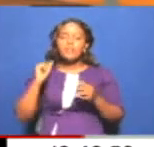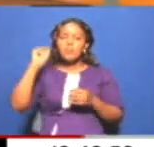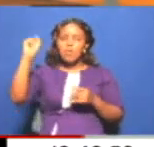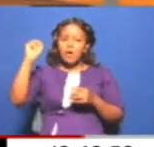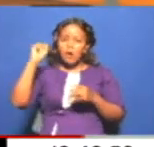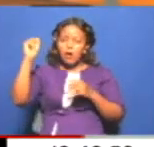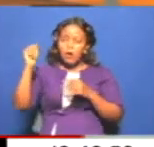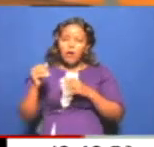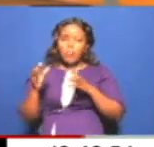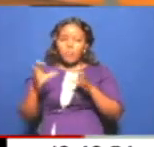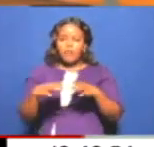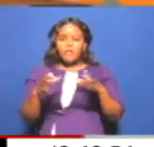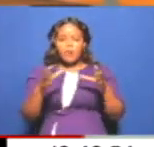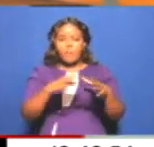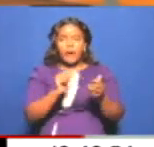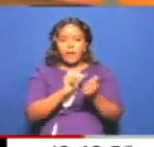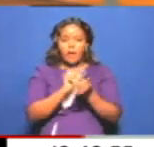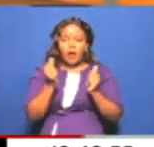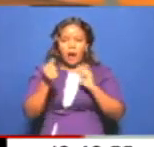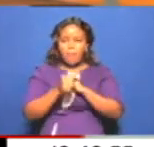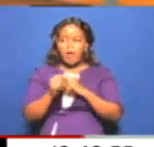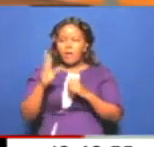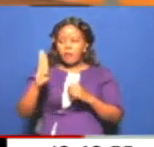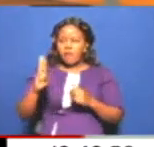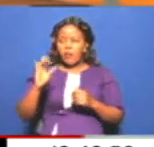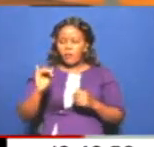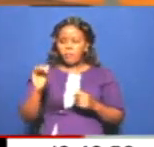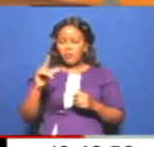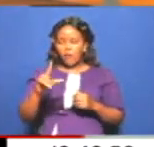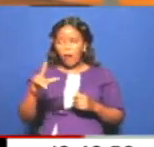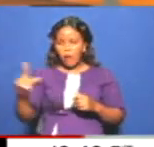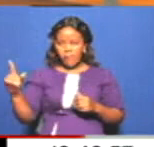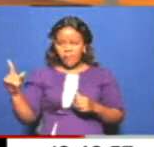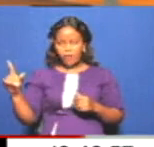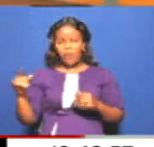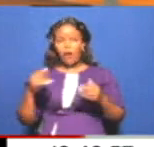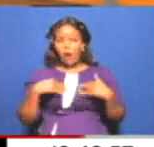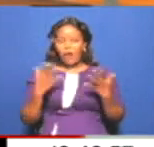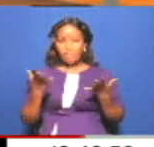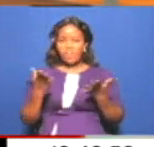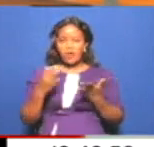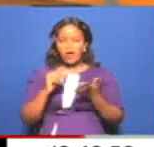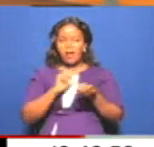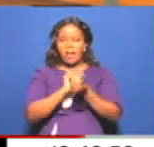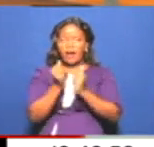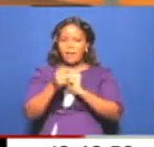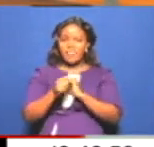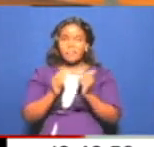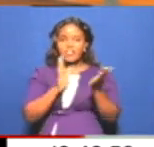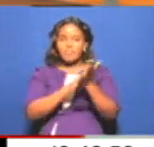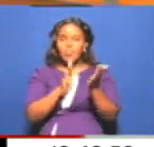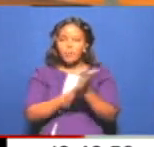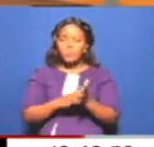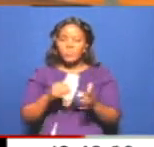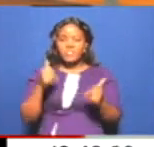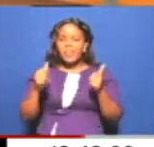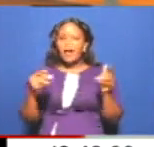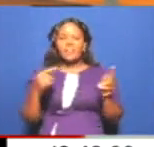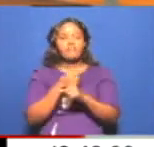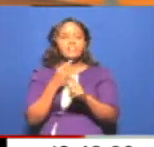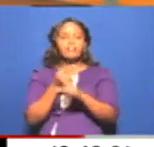vyama vya kisiasa. Tumeshuhudia kwamba ni mswada ambao umepokea hisia mseto kutoka tu kwa wanasiasa